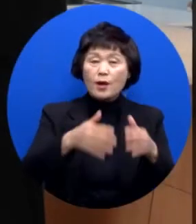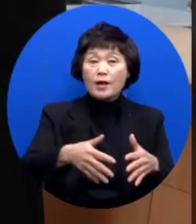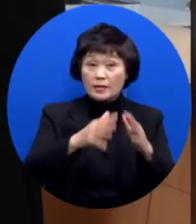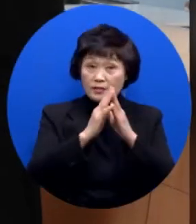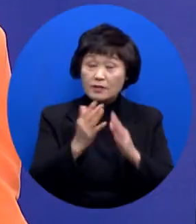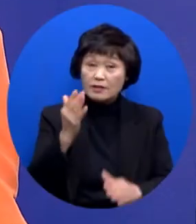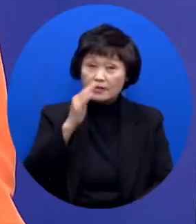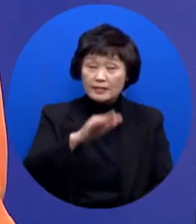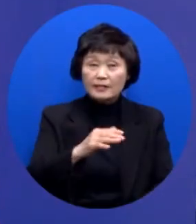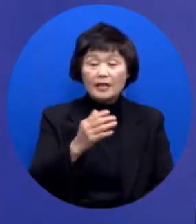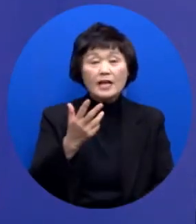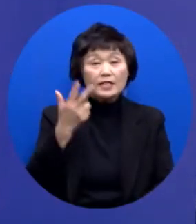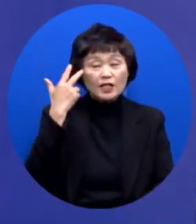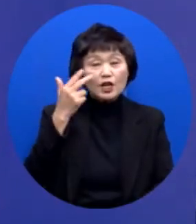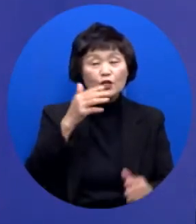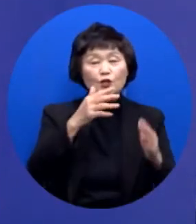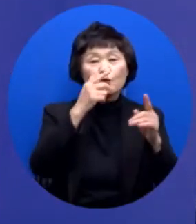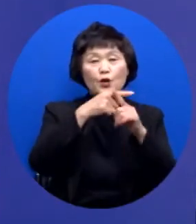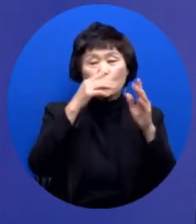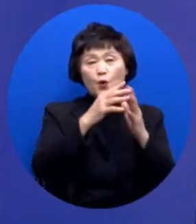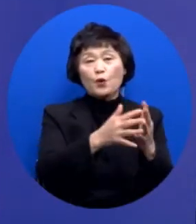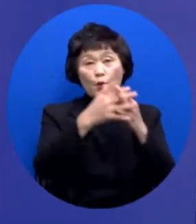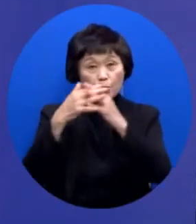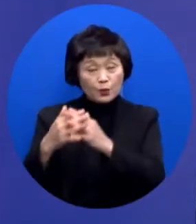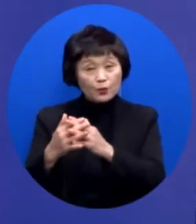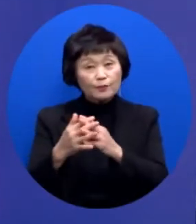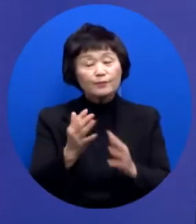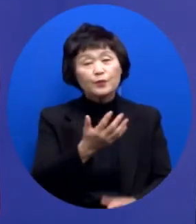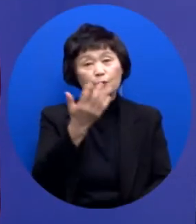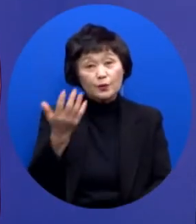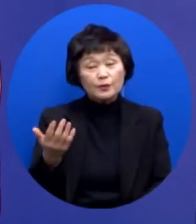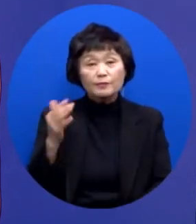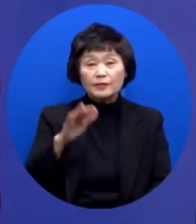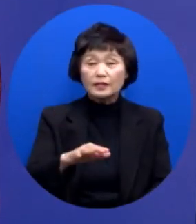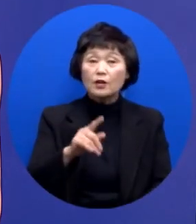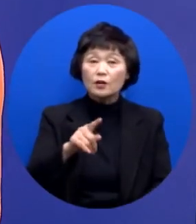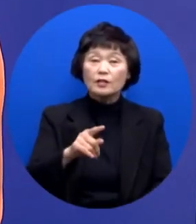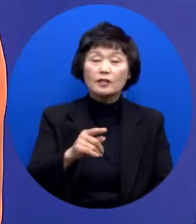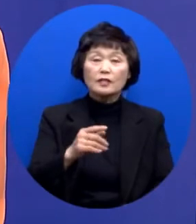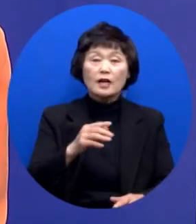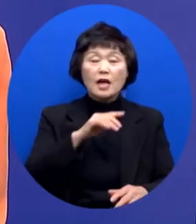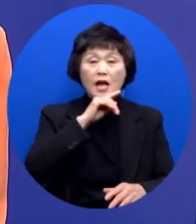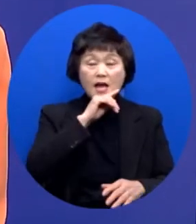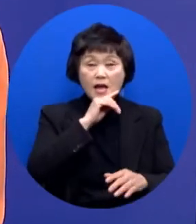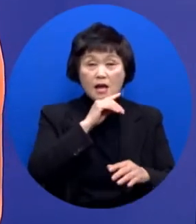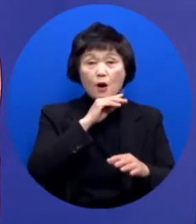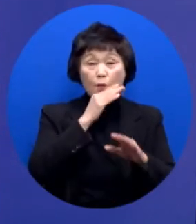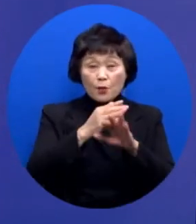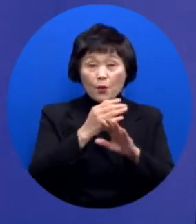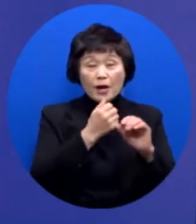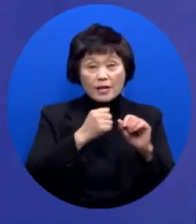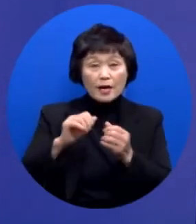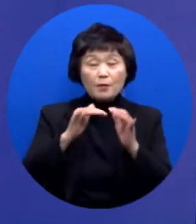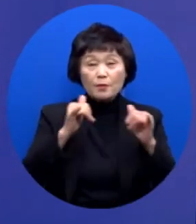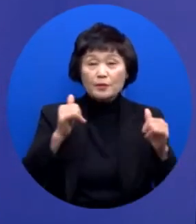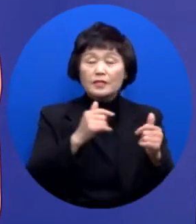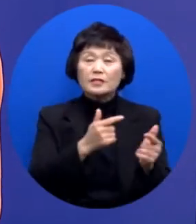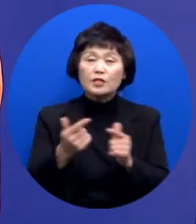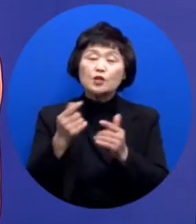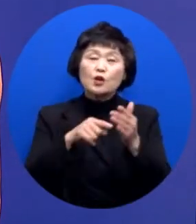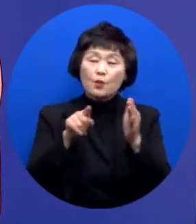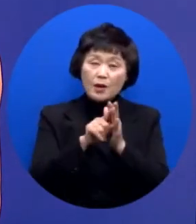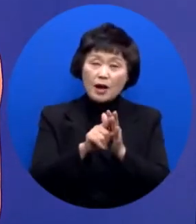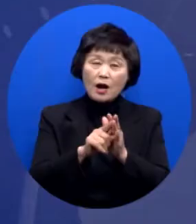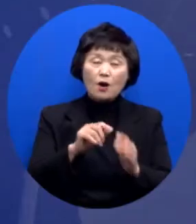1 교회는 탈북민 선교를 하고 또 지역사회 소외 이웃을 돌봐 온 교회 라서 이번 교회 건축이 더 특별했다